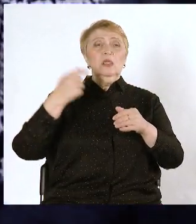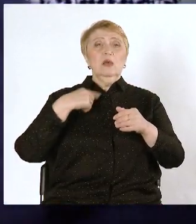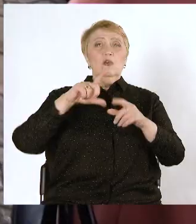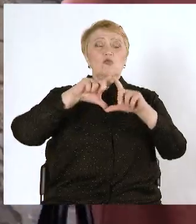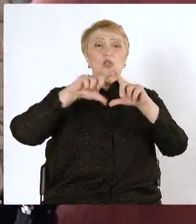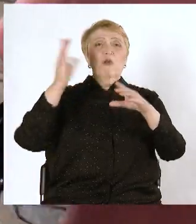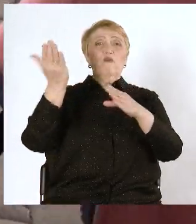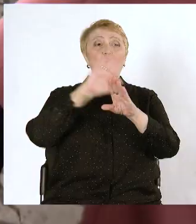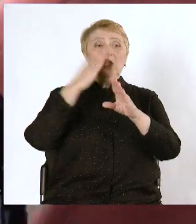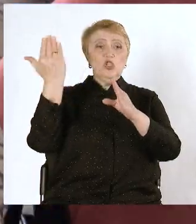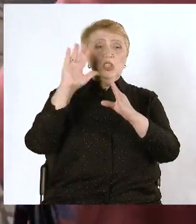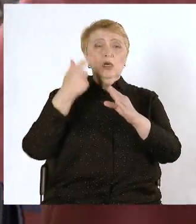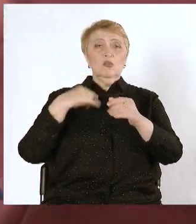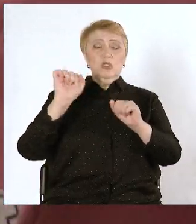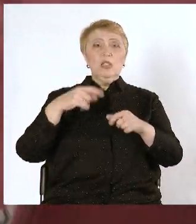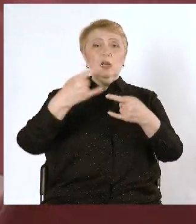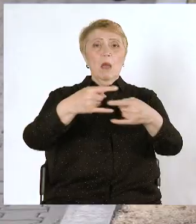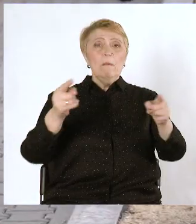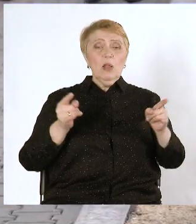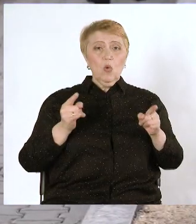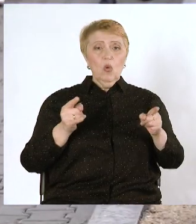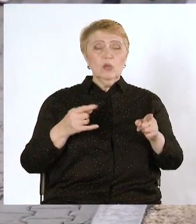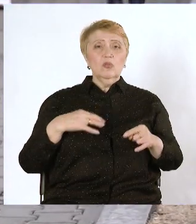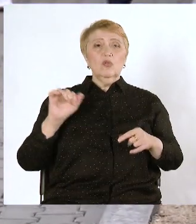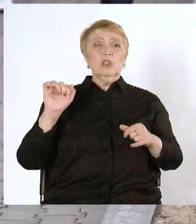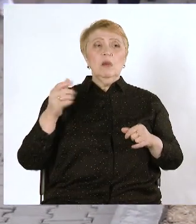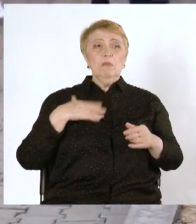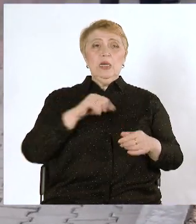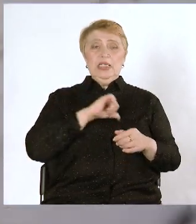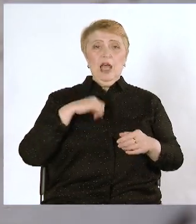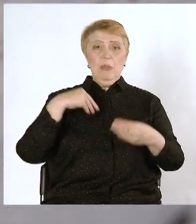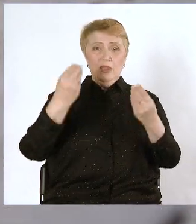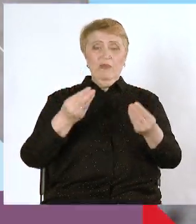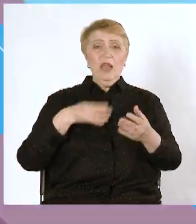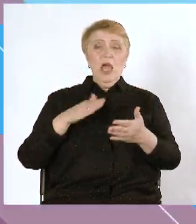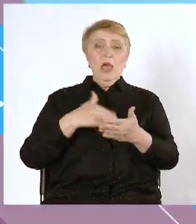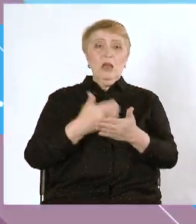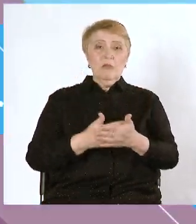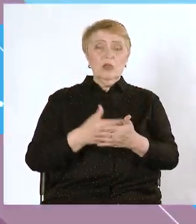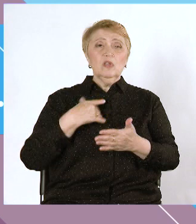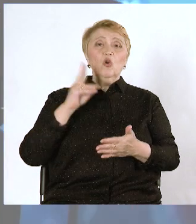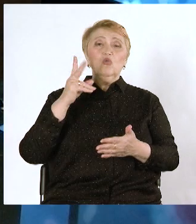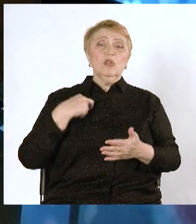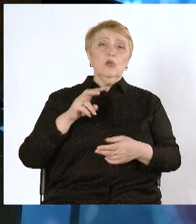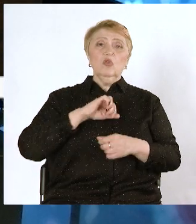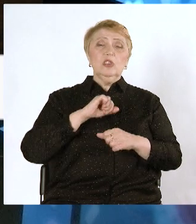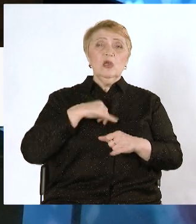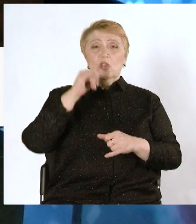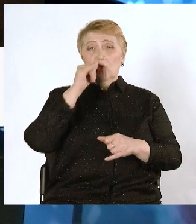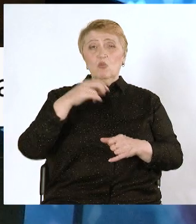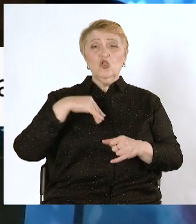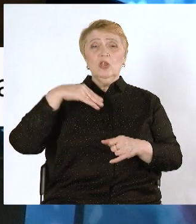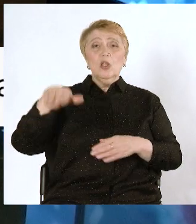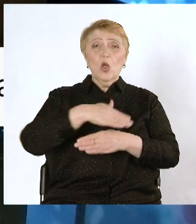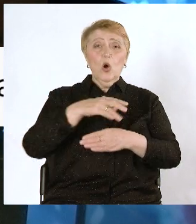мы давали такие рекомендации людям которые по каким-то причинам не могут выйти из дома ну проблемы с ногами или достаточно пожилой возраст